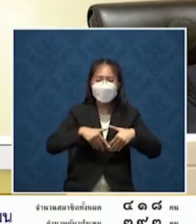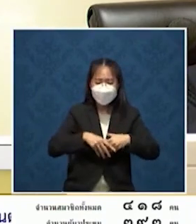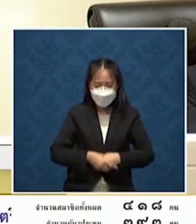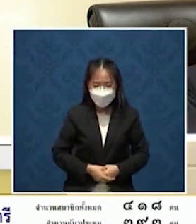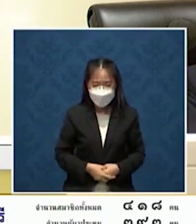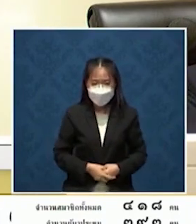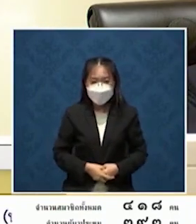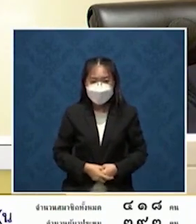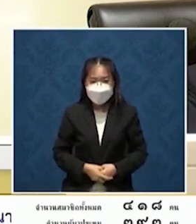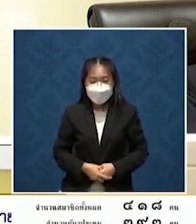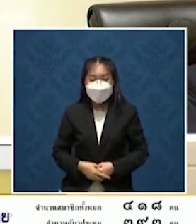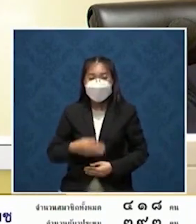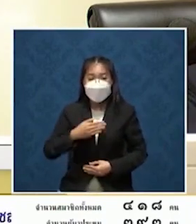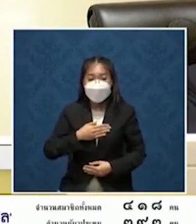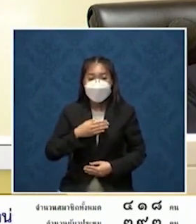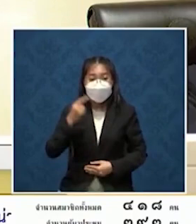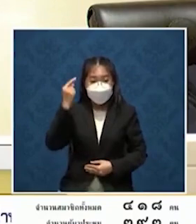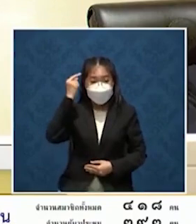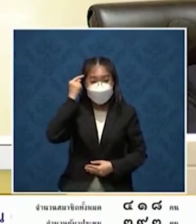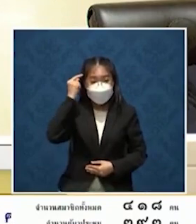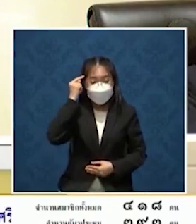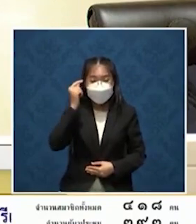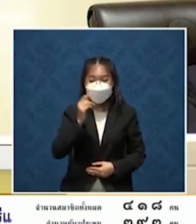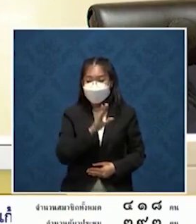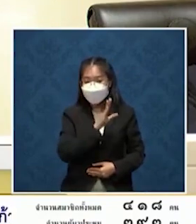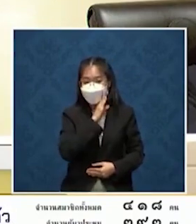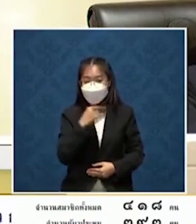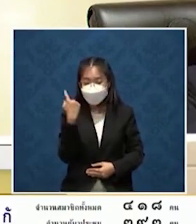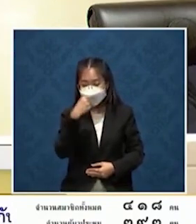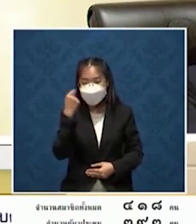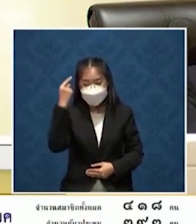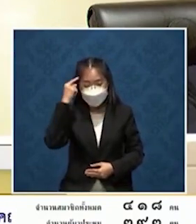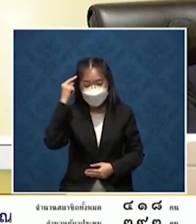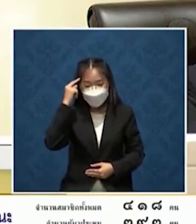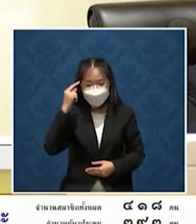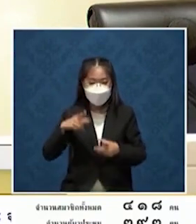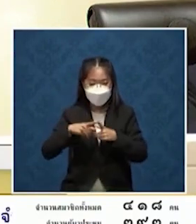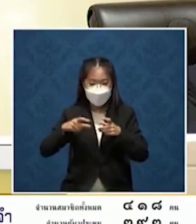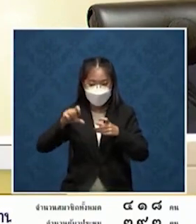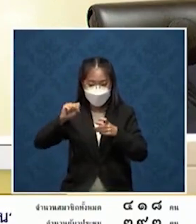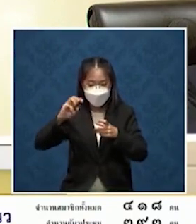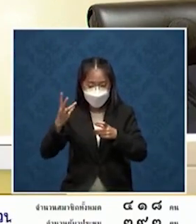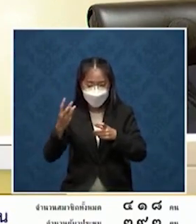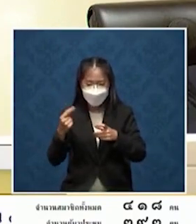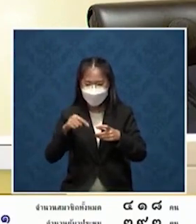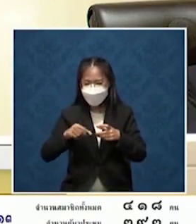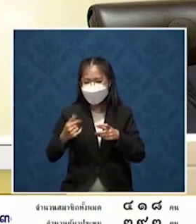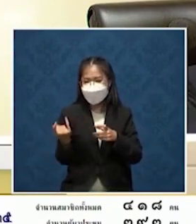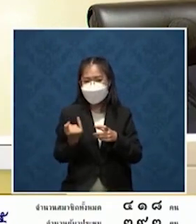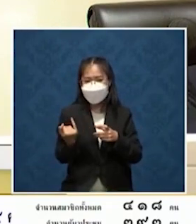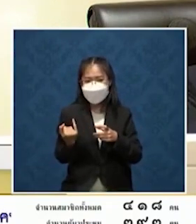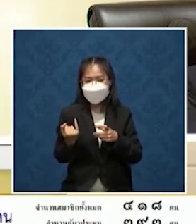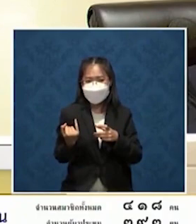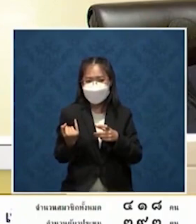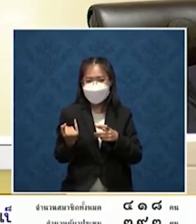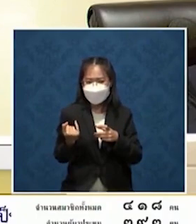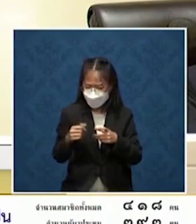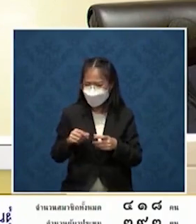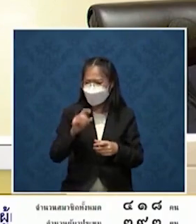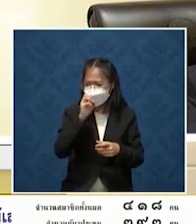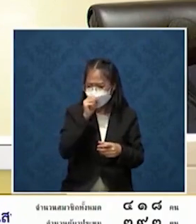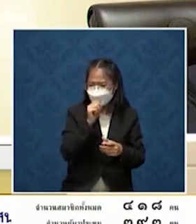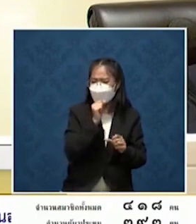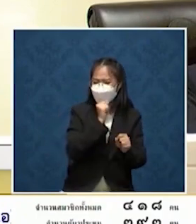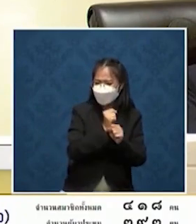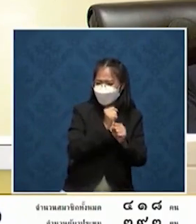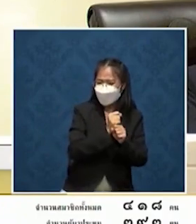าถ้าท่านไหนที่พรรคไหนที่คิดว่าบัตรสวัสดิการแห่งรัฐเนี่ยมันไม่ดีนะครับท่านก็ออกเป็นนโยบายของพรรคท่านไป